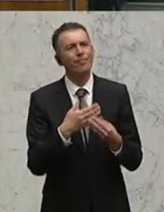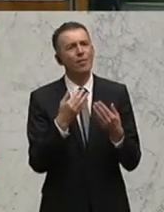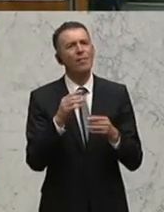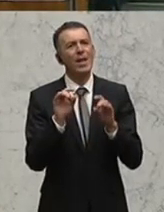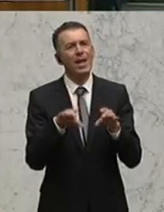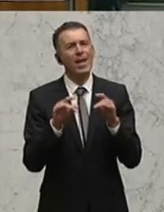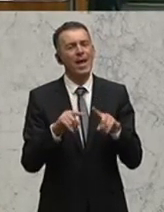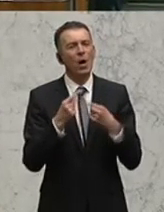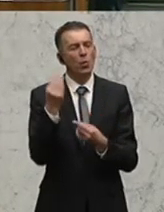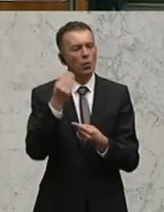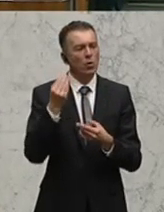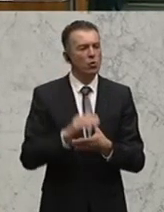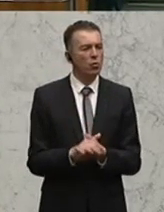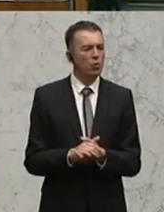Schulen